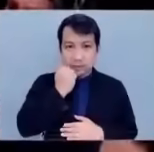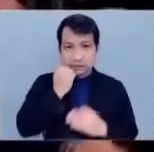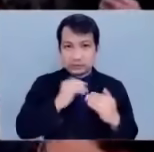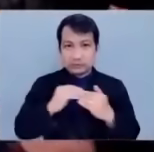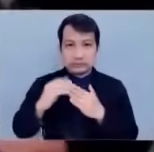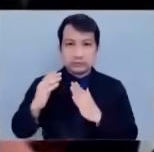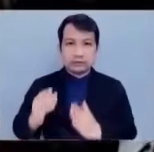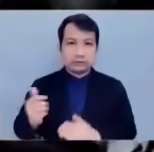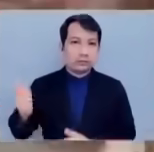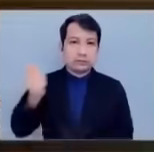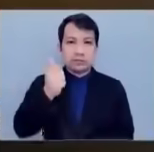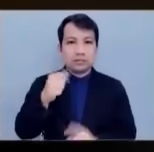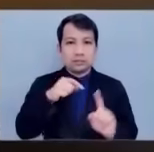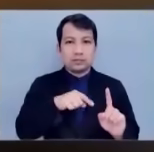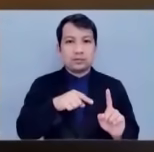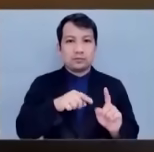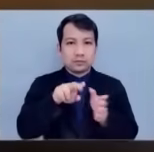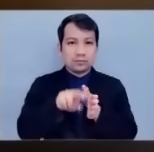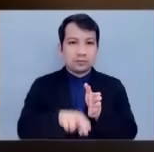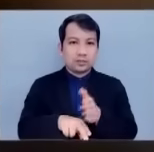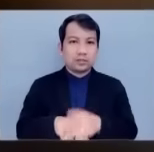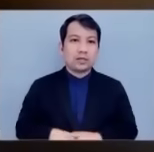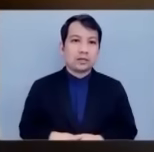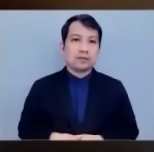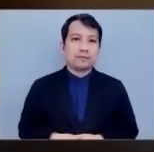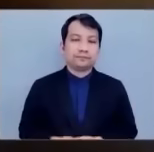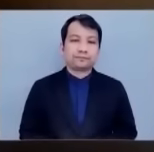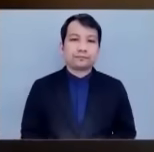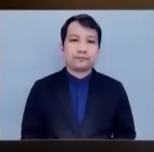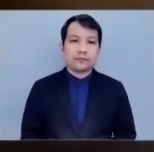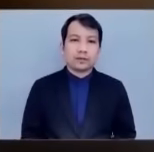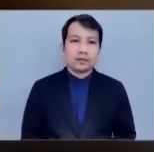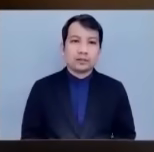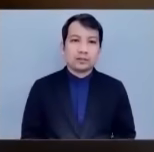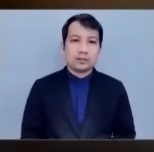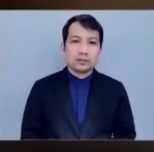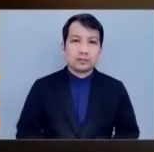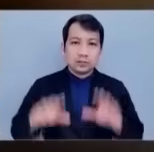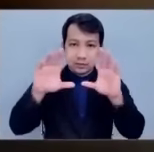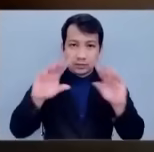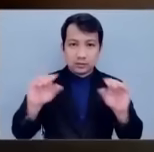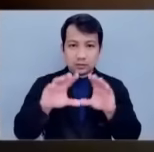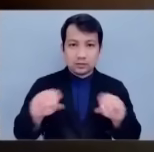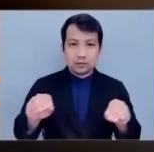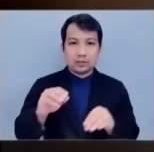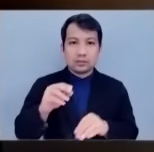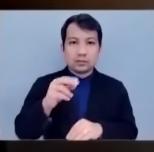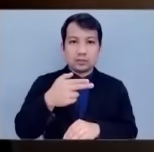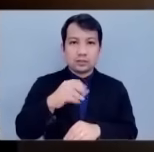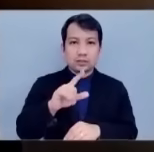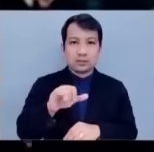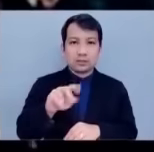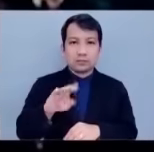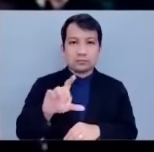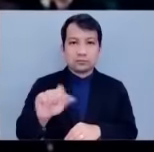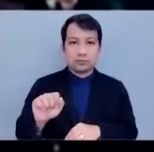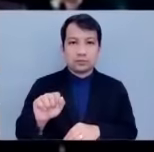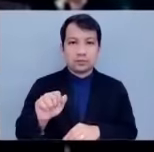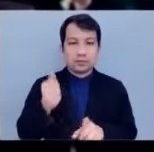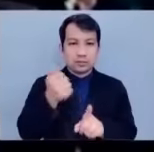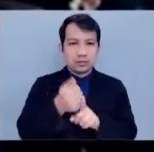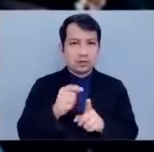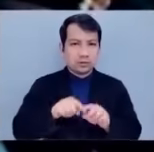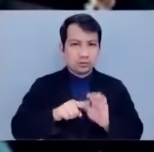Isa sa kanila inilibing na. Tinawag ng pinuno ng Lebanese Armed Group na Hezbollah na flagrant Israeli aggression o lantaran ng